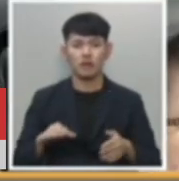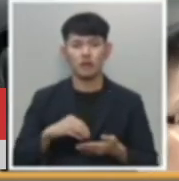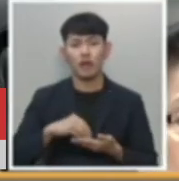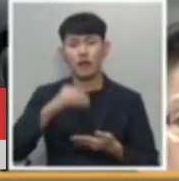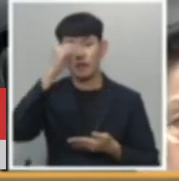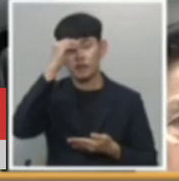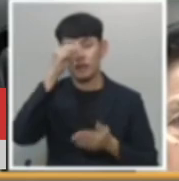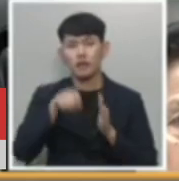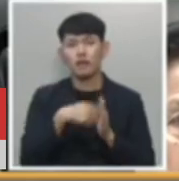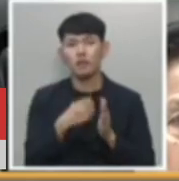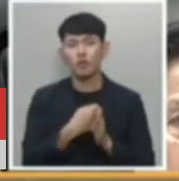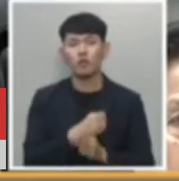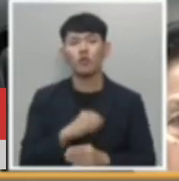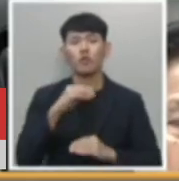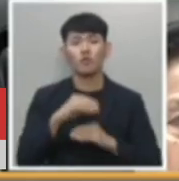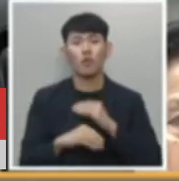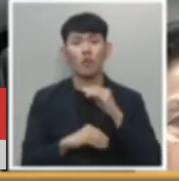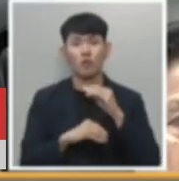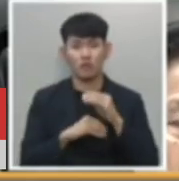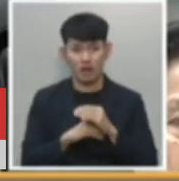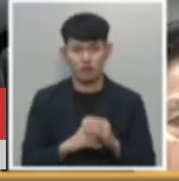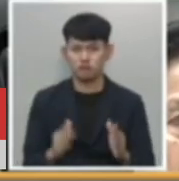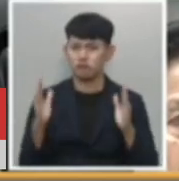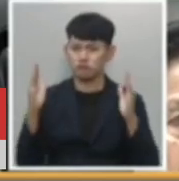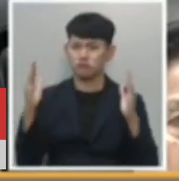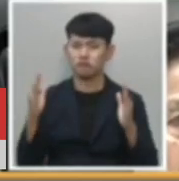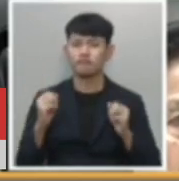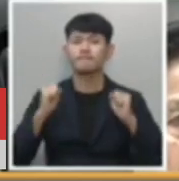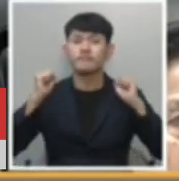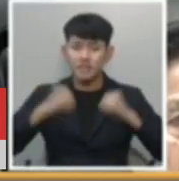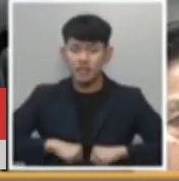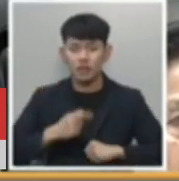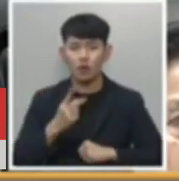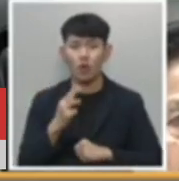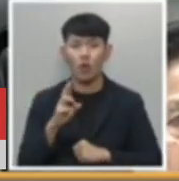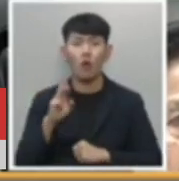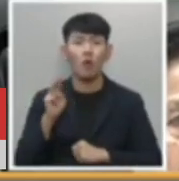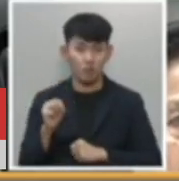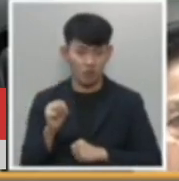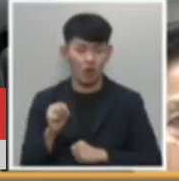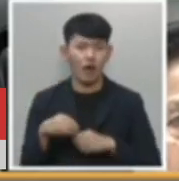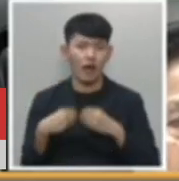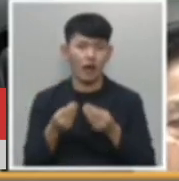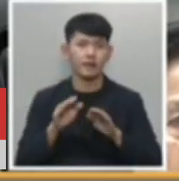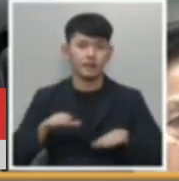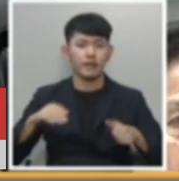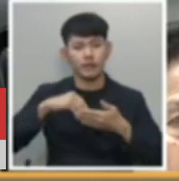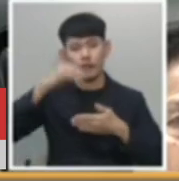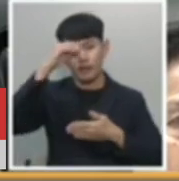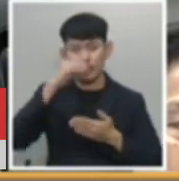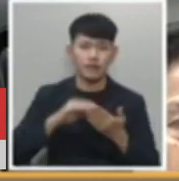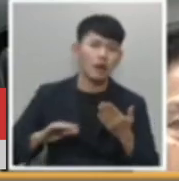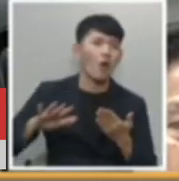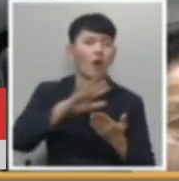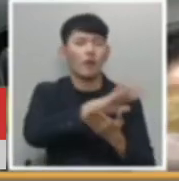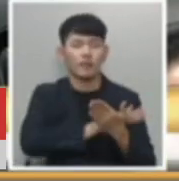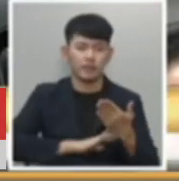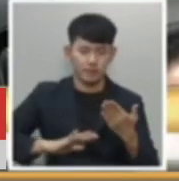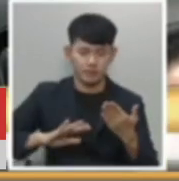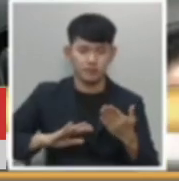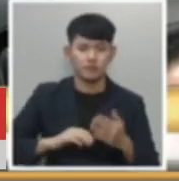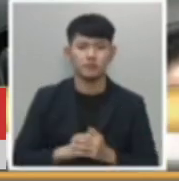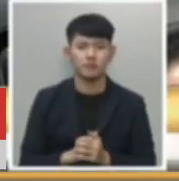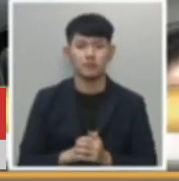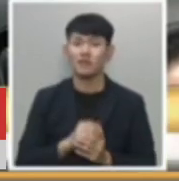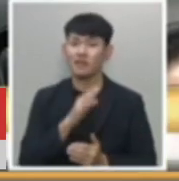ของโครงการนั้นมันไม่ได้ผิดถ้าท่านจะมีมติครม.ให้นักเรียนทั้งหมดนะครับให้นักเรียนกลุ่มนี้ทั้งหมด